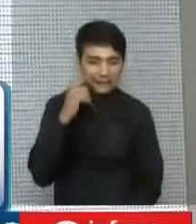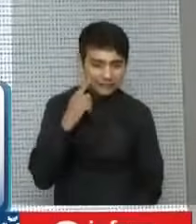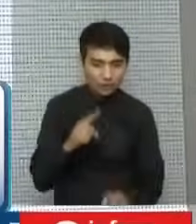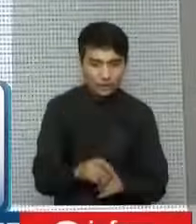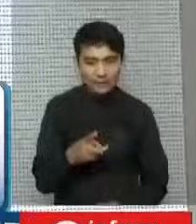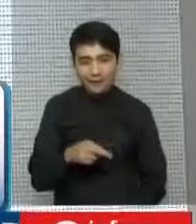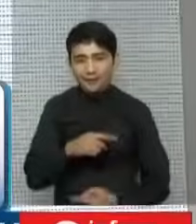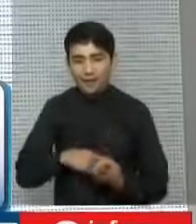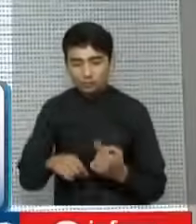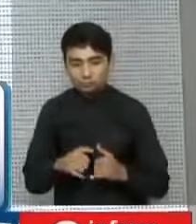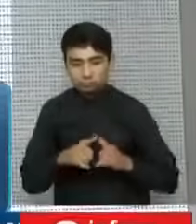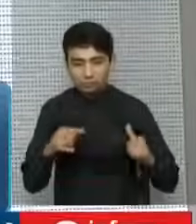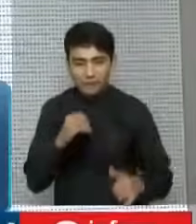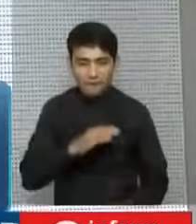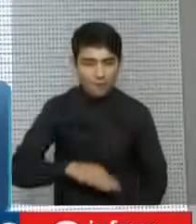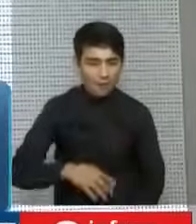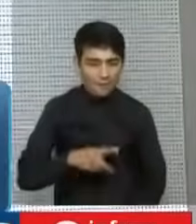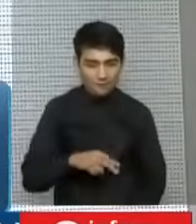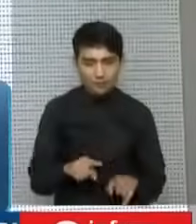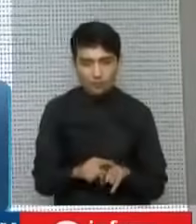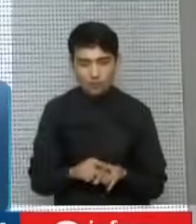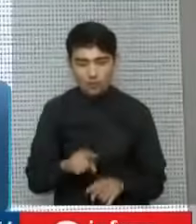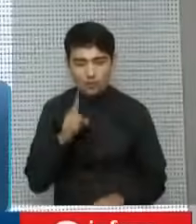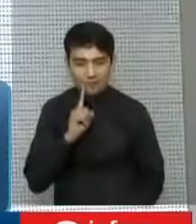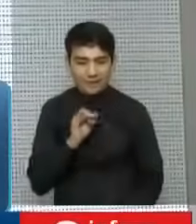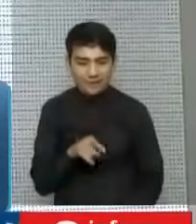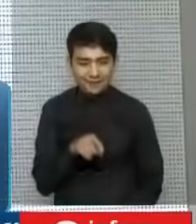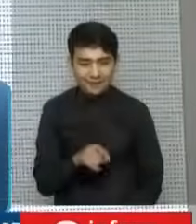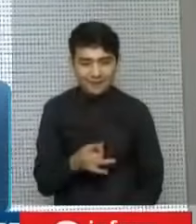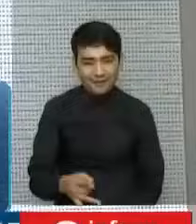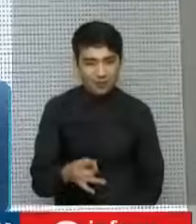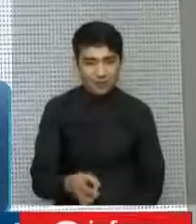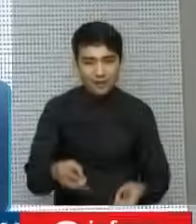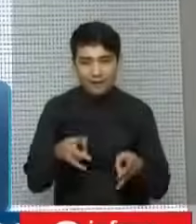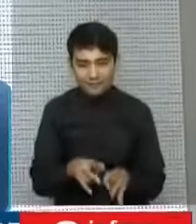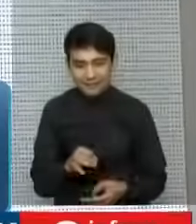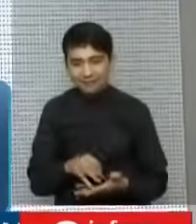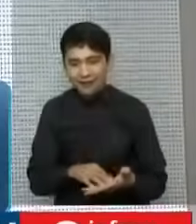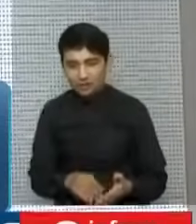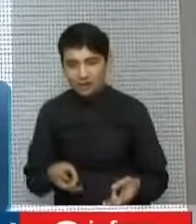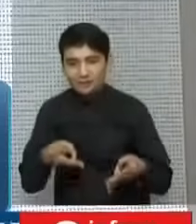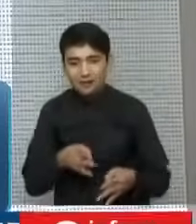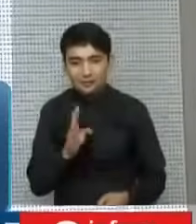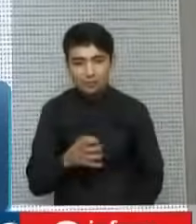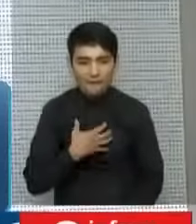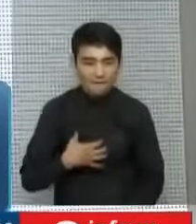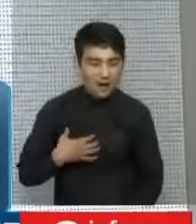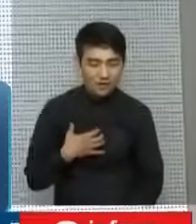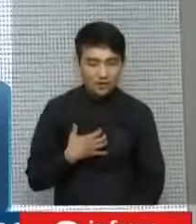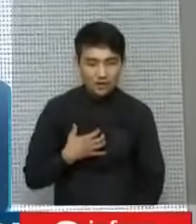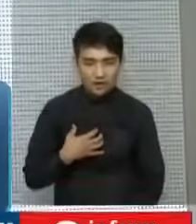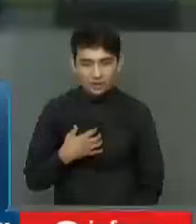нашего более широкого европейского подразделения, так как этот регион остается и продолжит оставаться важной частью